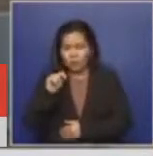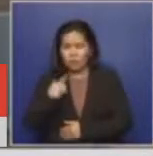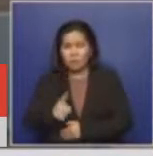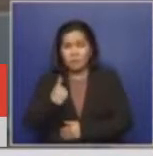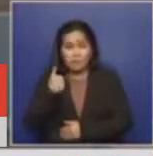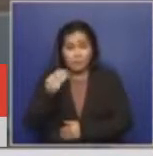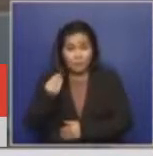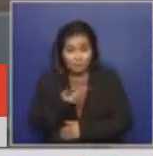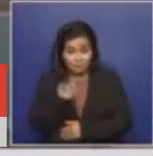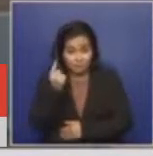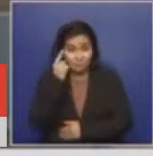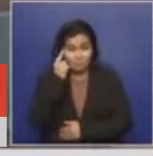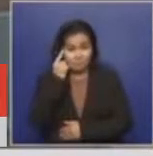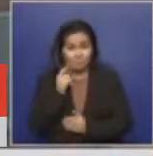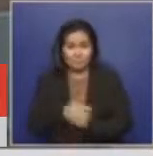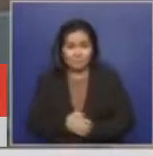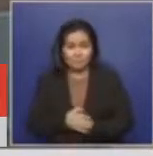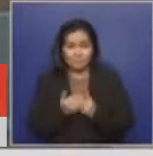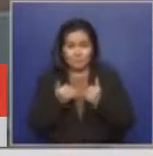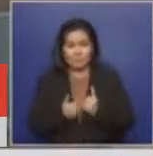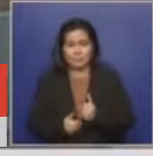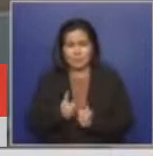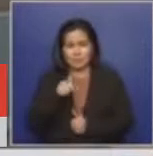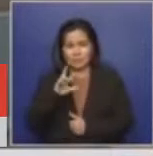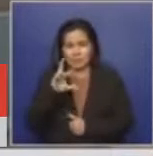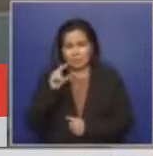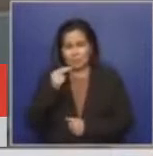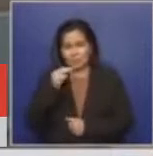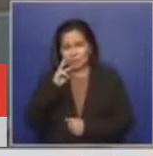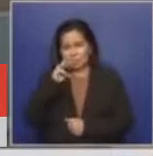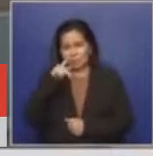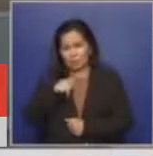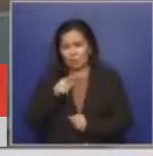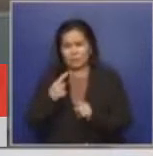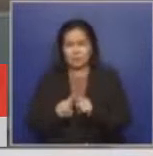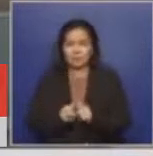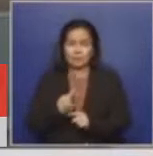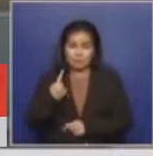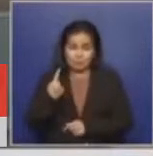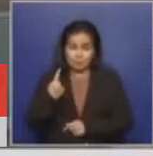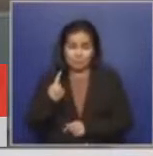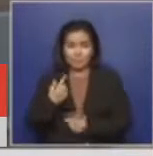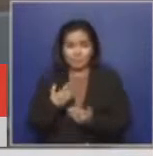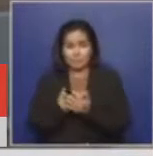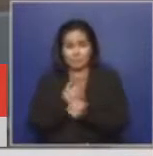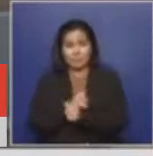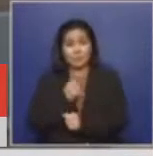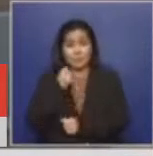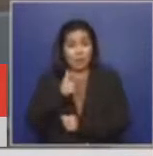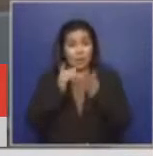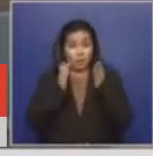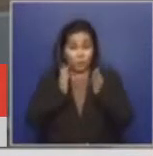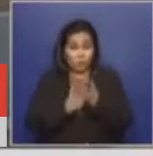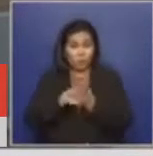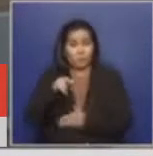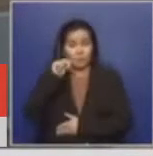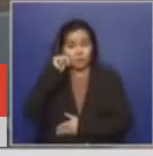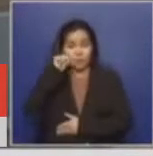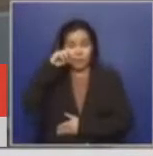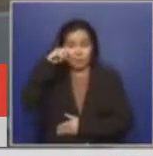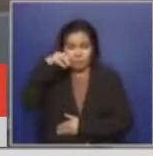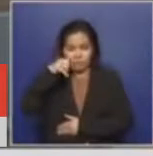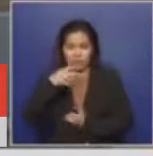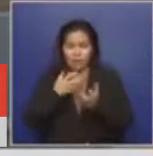าตอนนี้ได้ 36,000 บาทต่อเดือนค่าจ้างคนนะครับค่าน้ำค่าไฟค่าวั